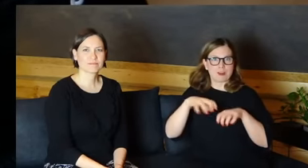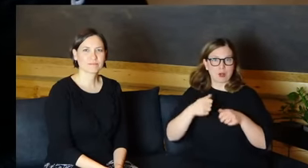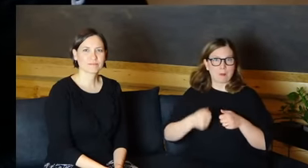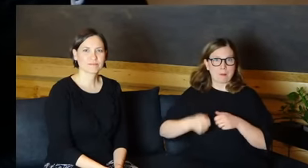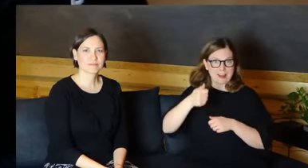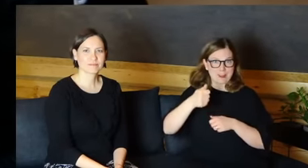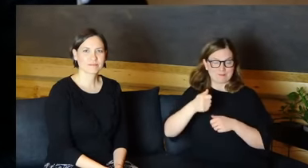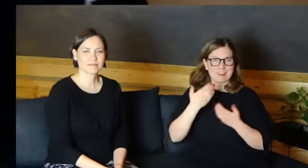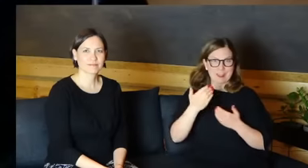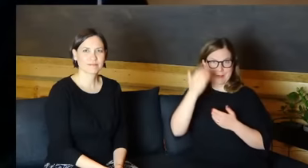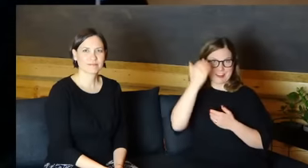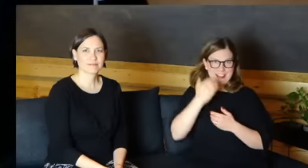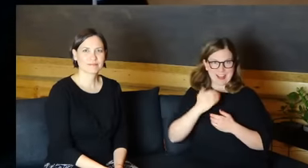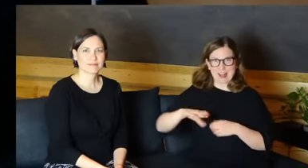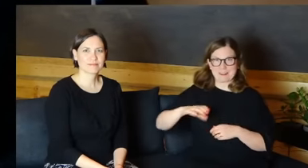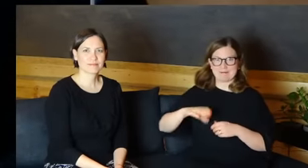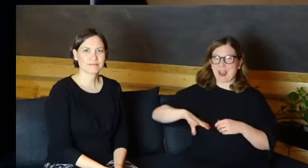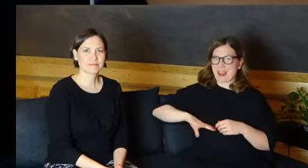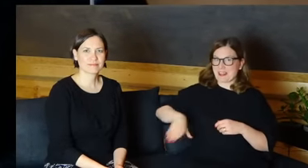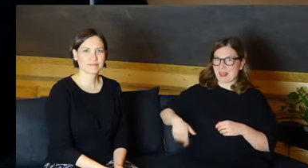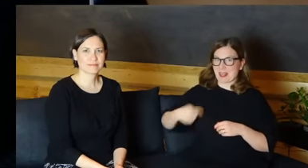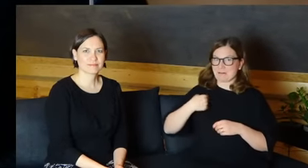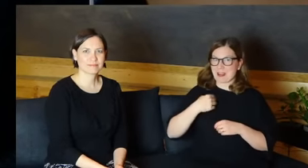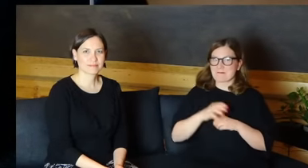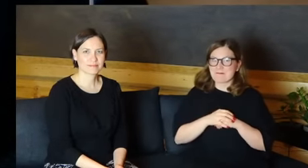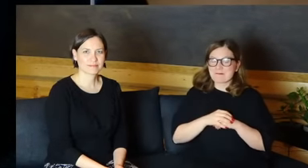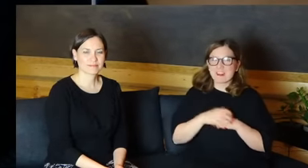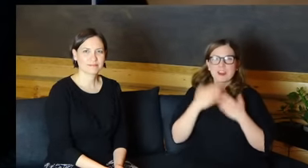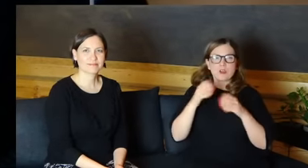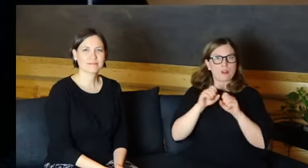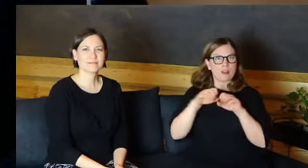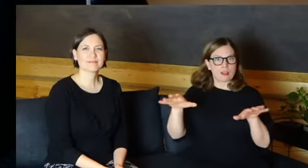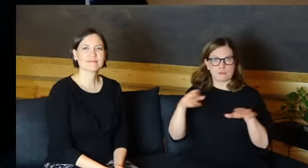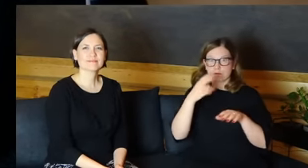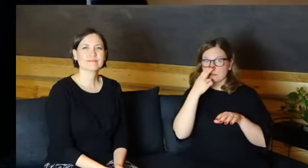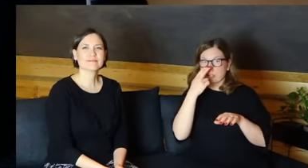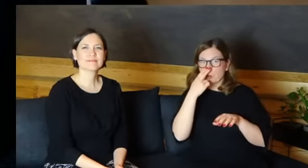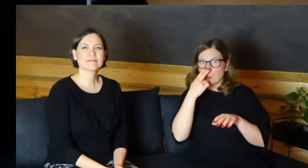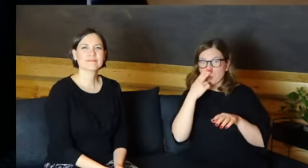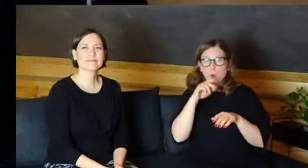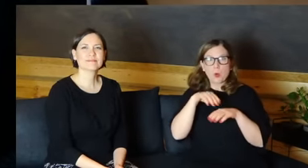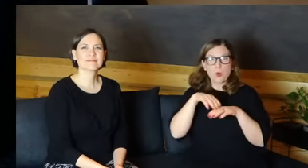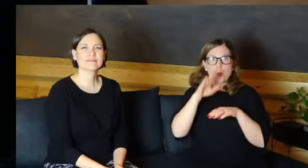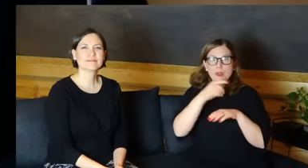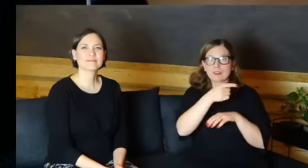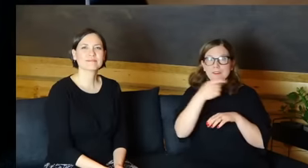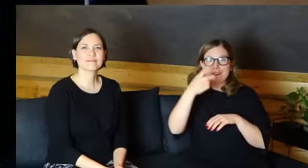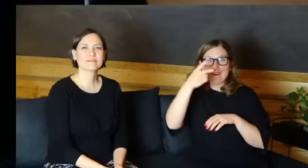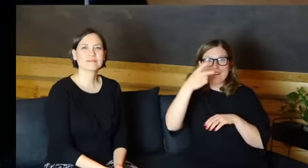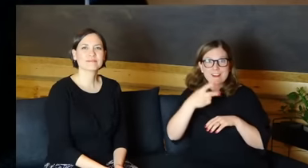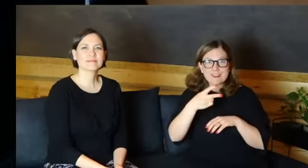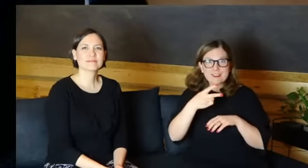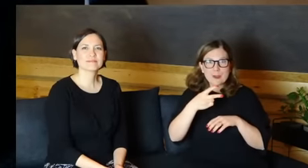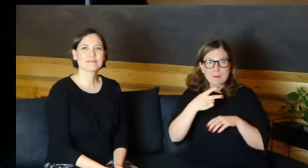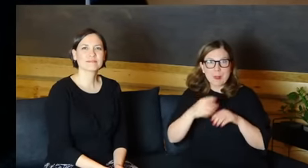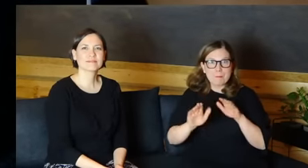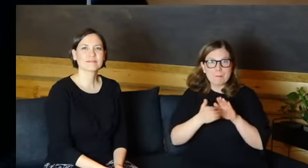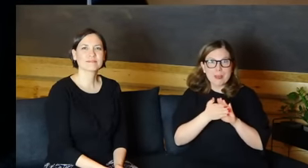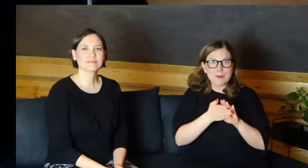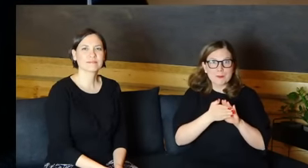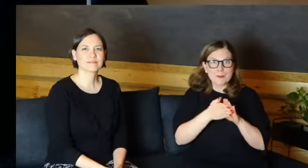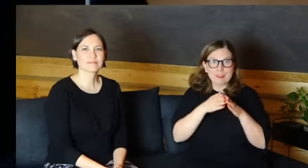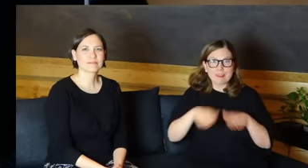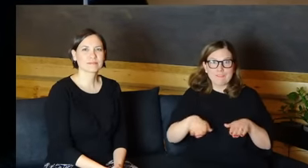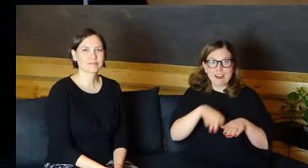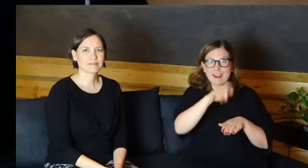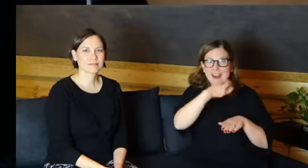isäntä. No nyt täällä lähetyksessä näyttää olevan yli 120 perustavanlaista ja